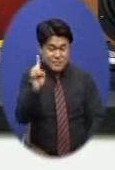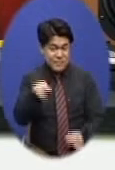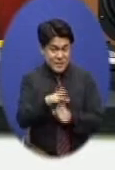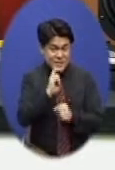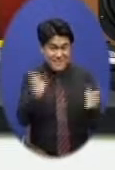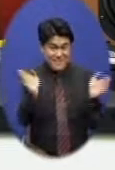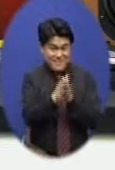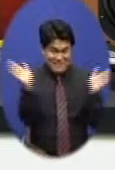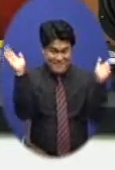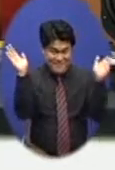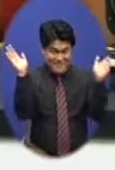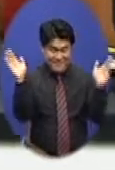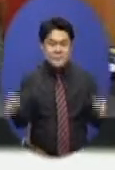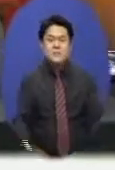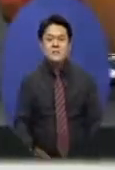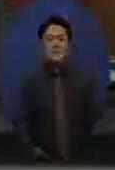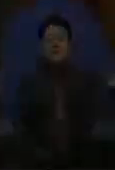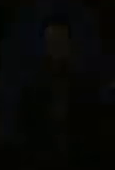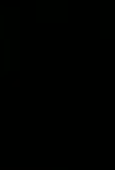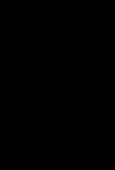사랑 음악 주세요.